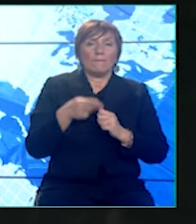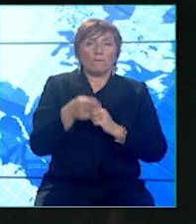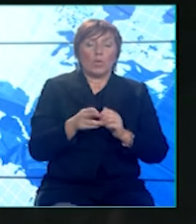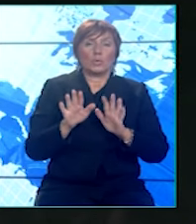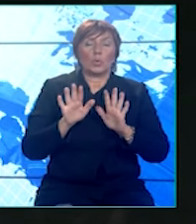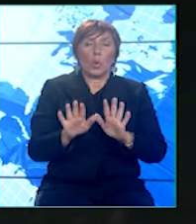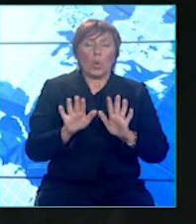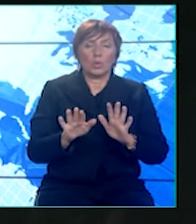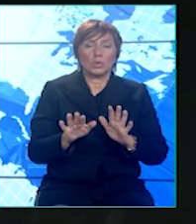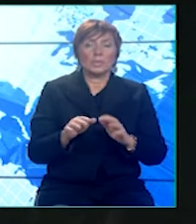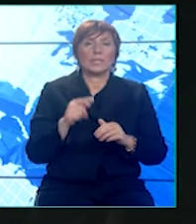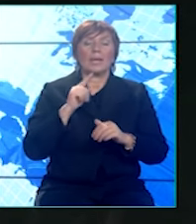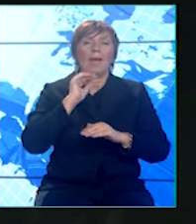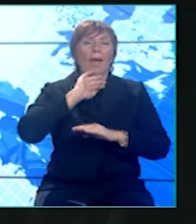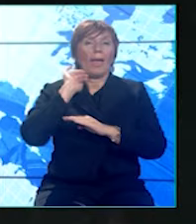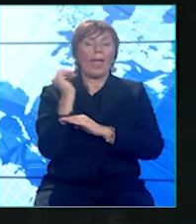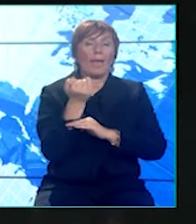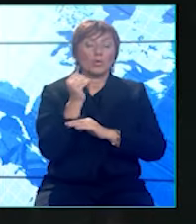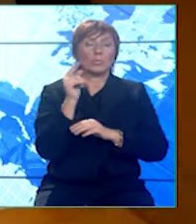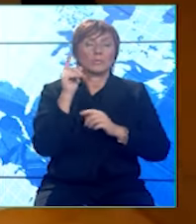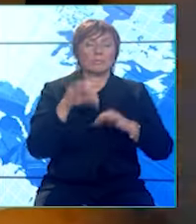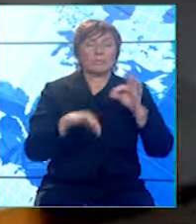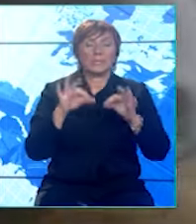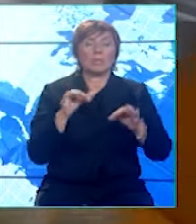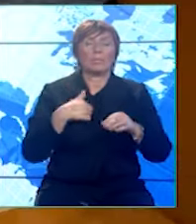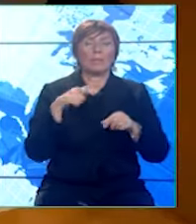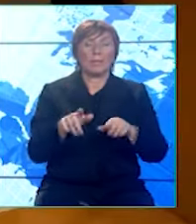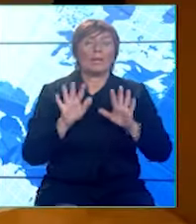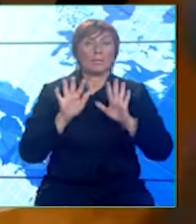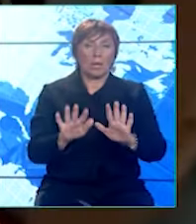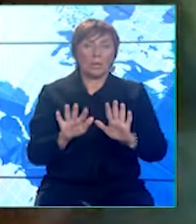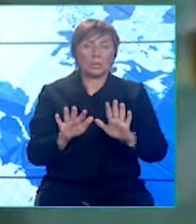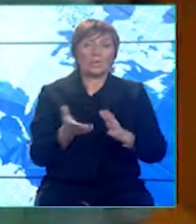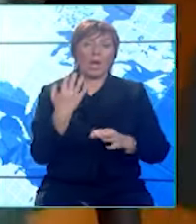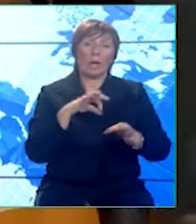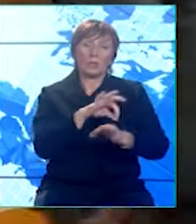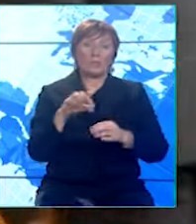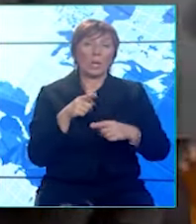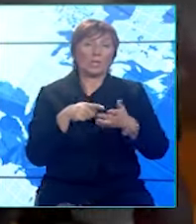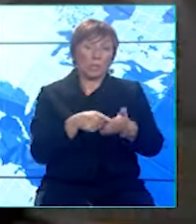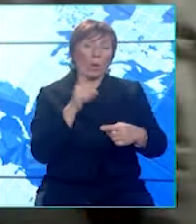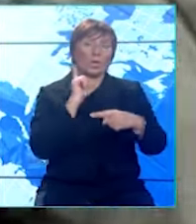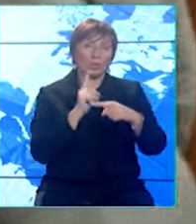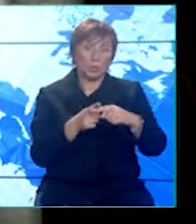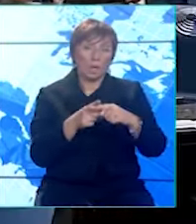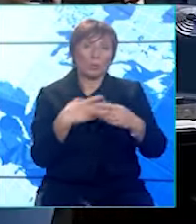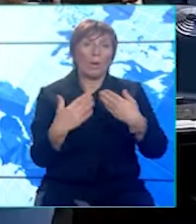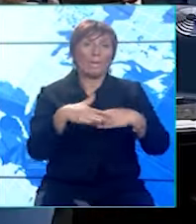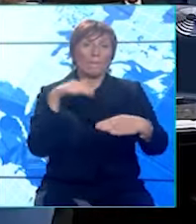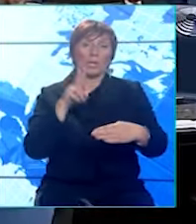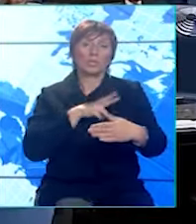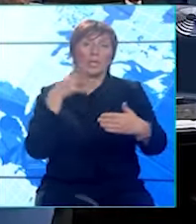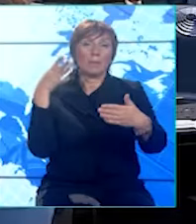vozač je poludio. Na evropskim izborima ga zaustavljamo. Ako se projekcije pokažu tačnim, parlament će imati